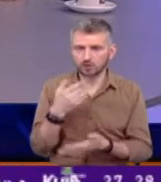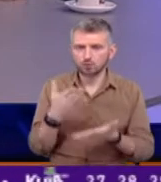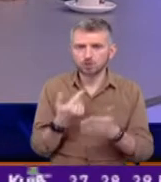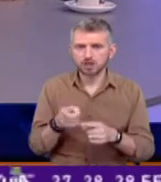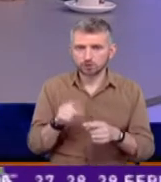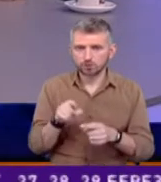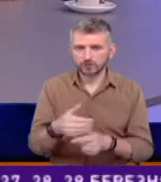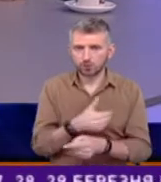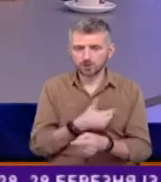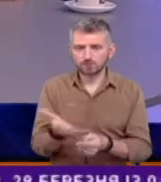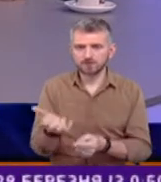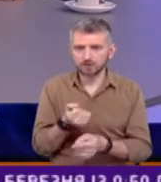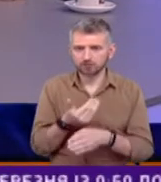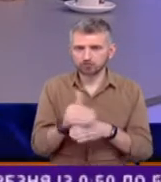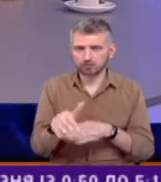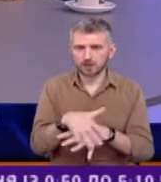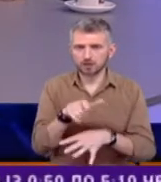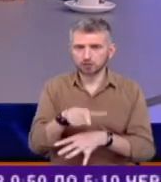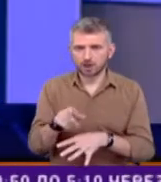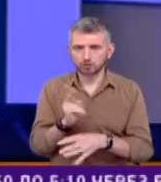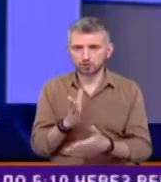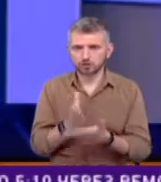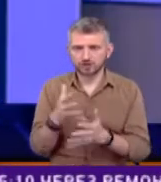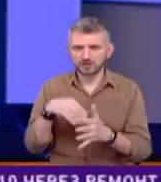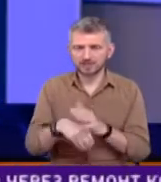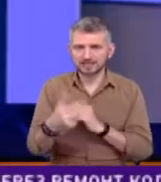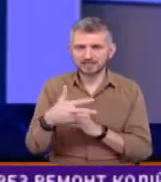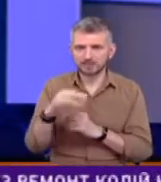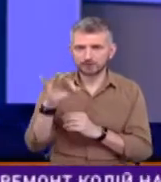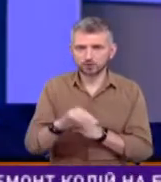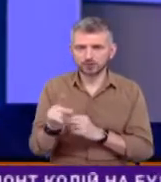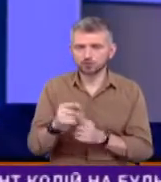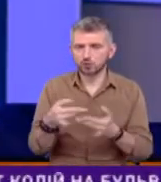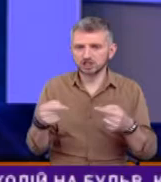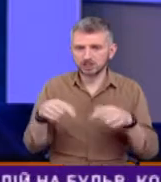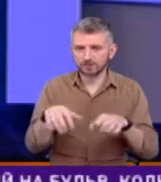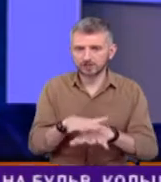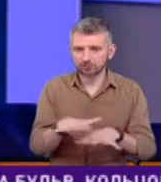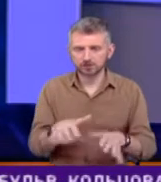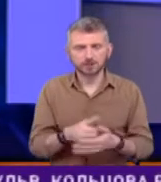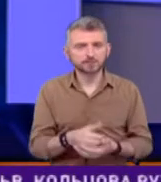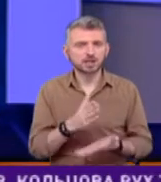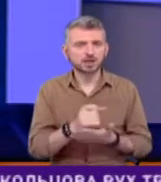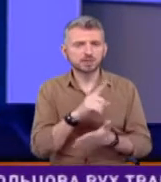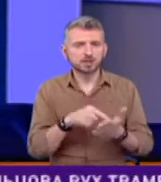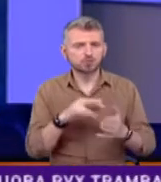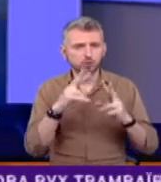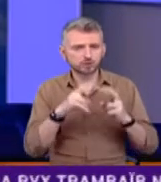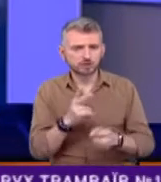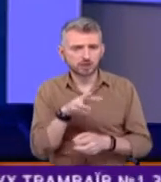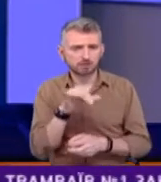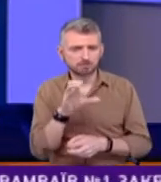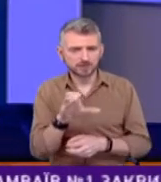він хотів підібрати частину цього електората, який лежить всередині 30%, що не визначилися? Є питання по дослідженню КМІСу, бо